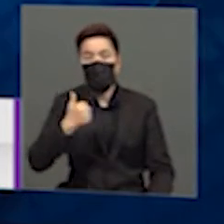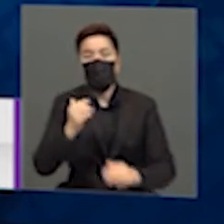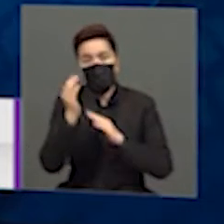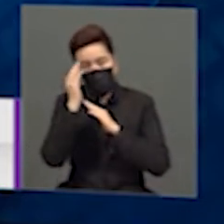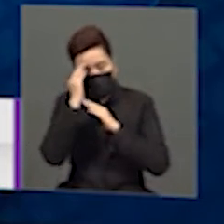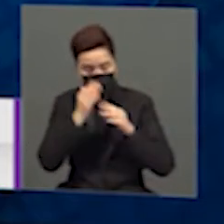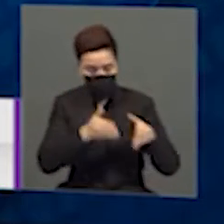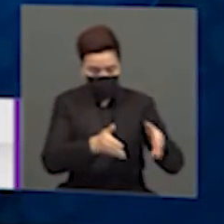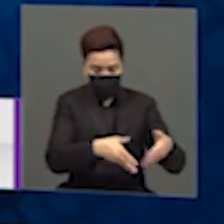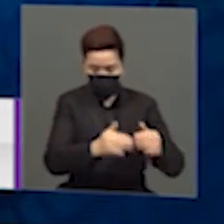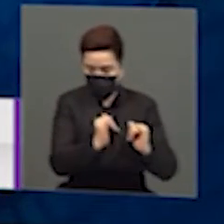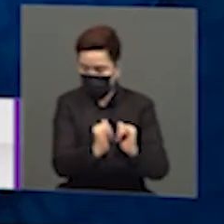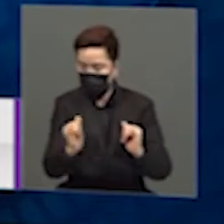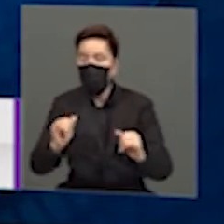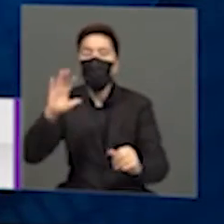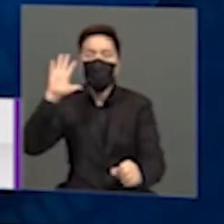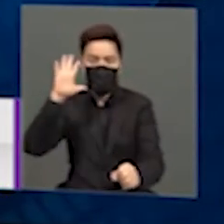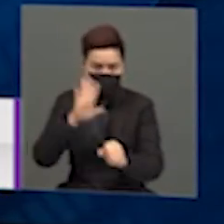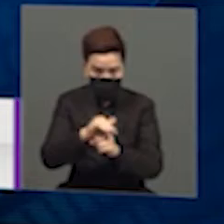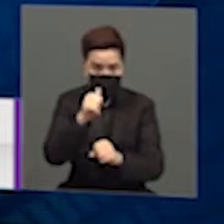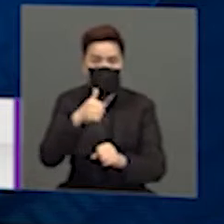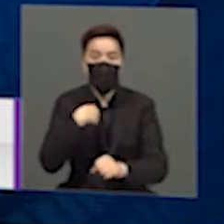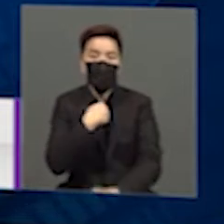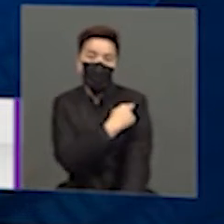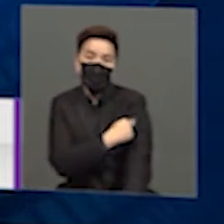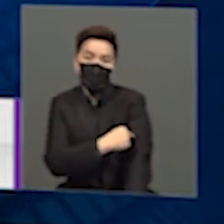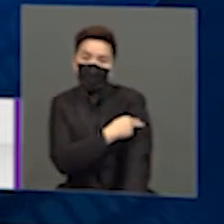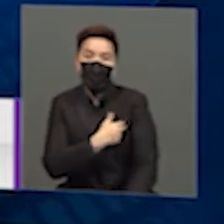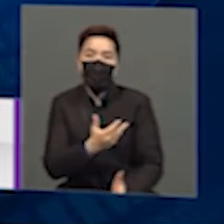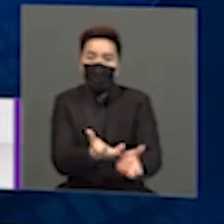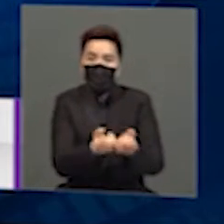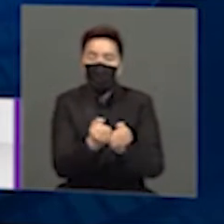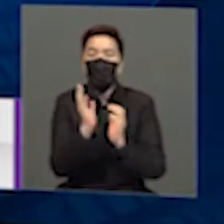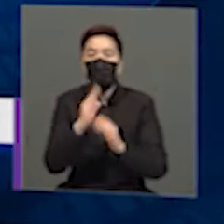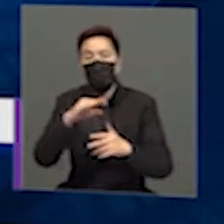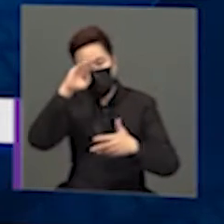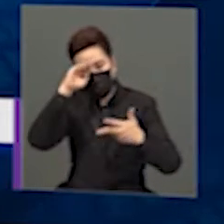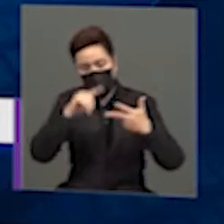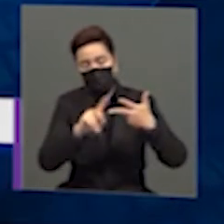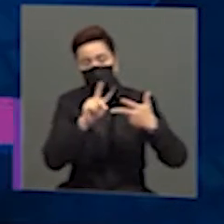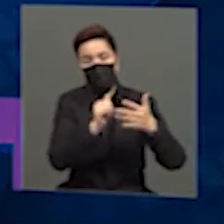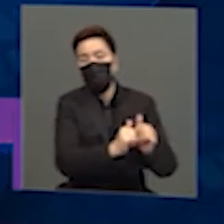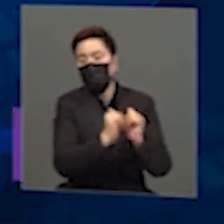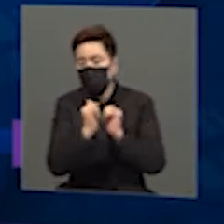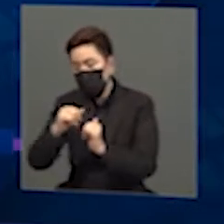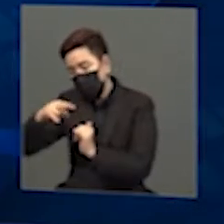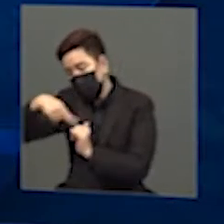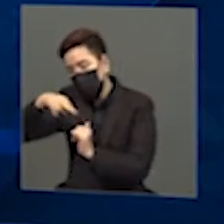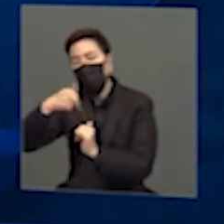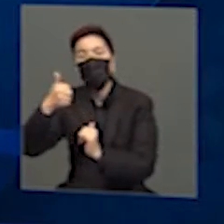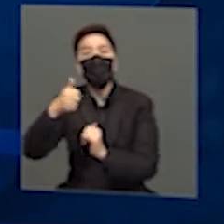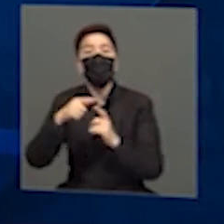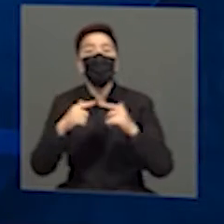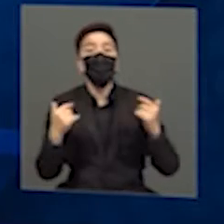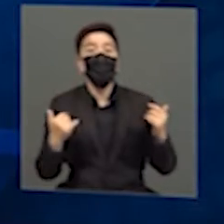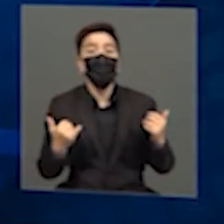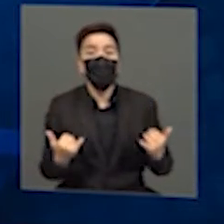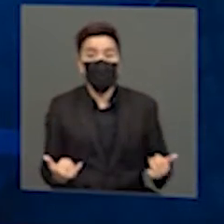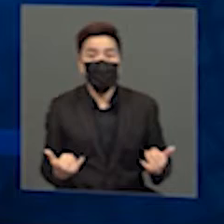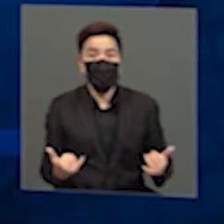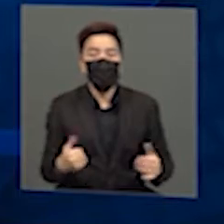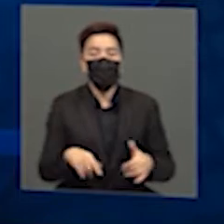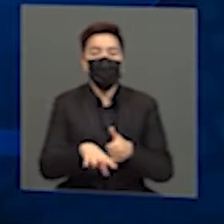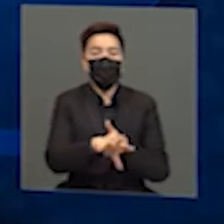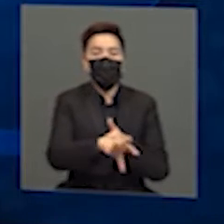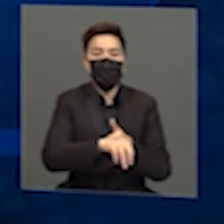อ่ะคุณหมอเบอร์บอกว่าตอนเนี้ยตัวเลขผู้ติดเชื้อที่กำลังรักษาตัว 2แสนกว่าคน